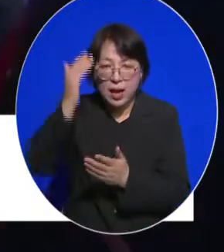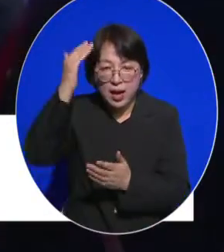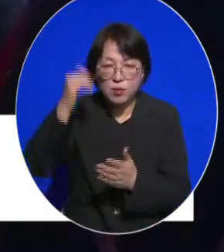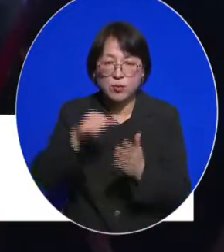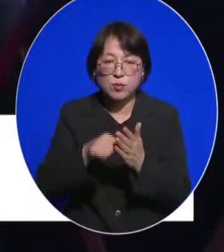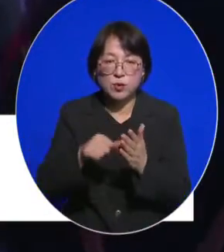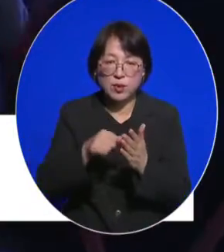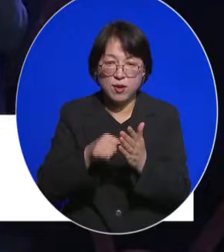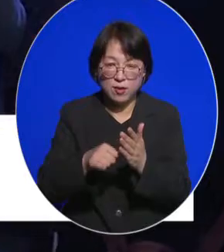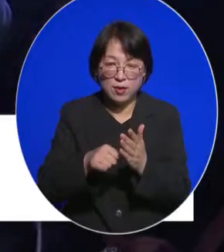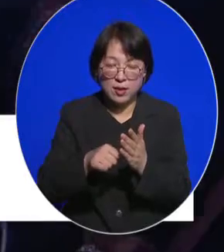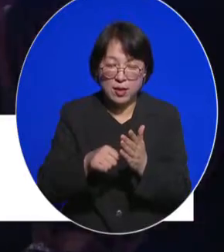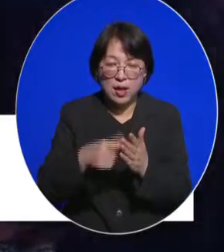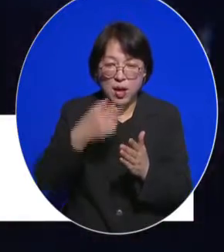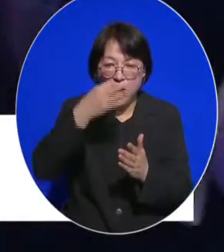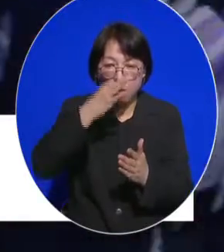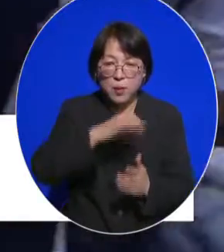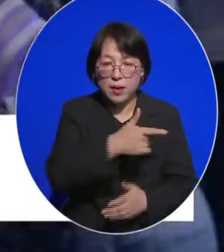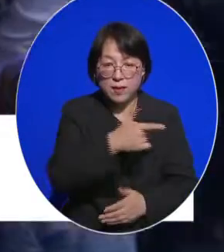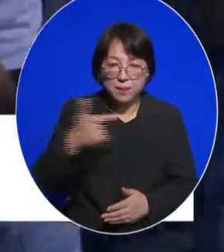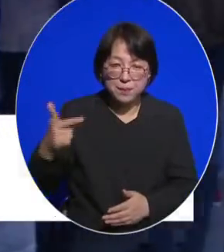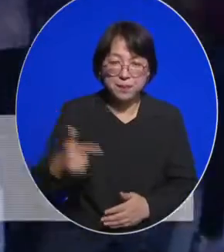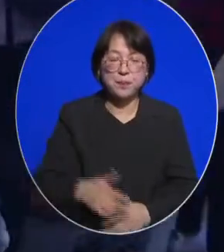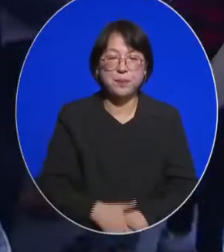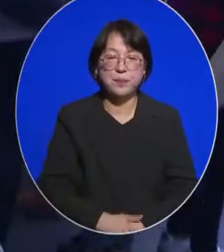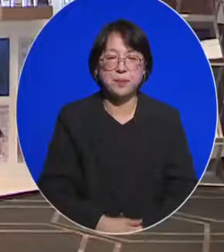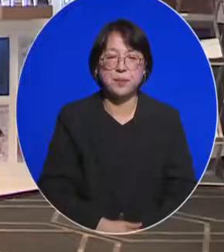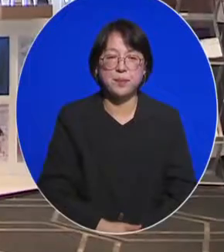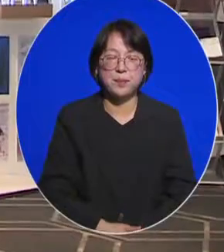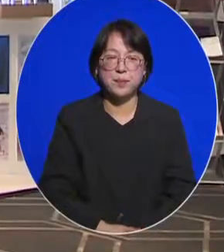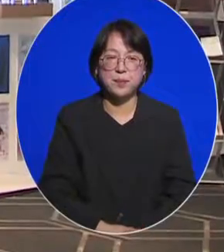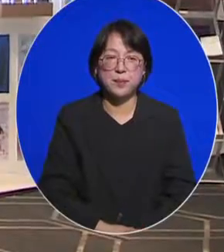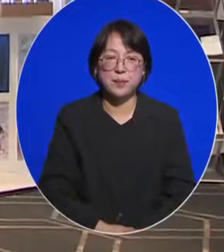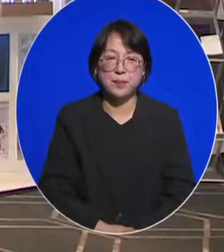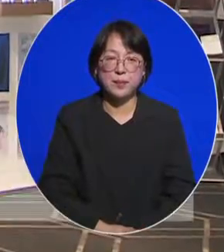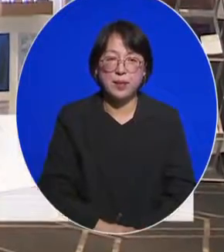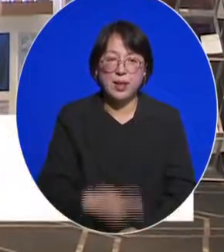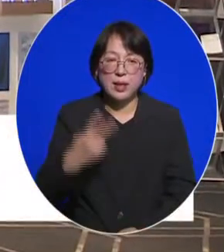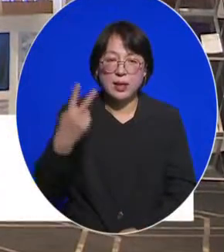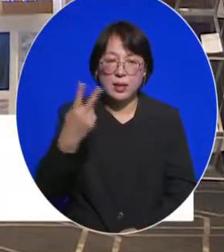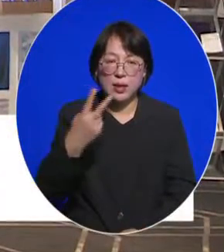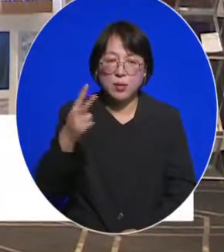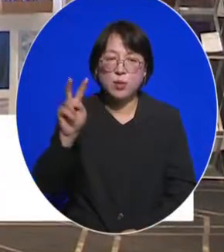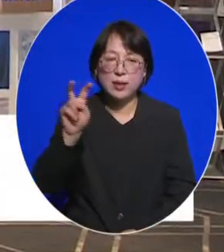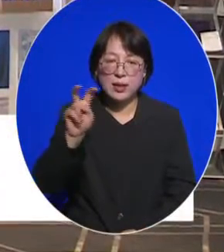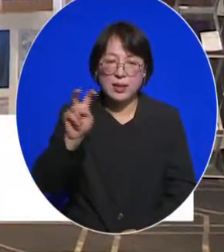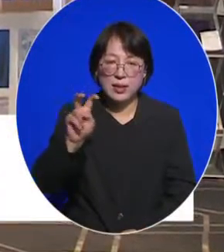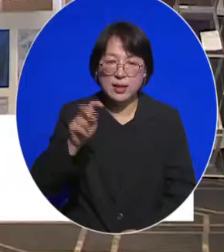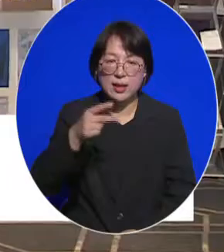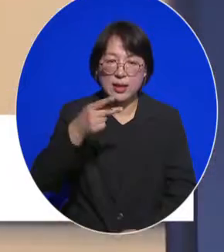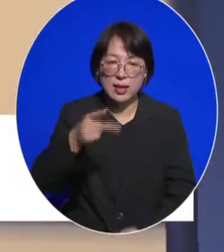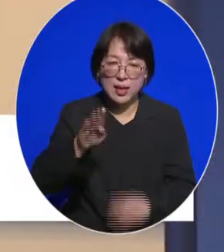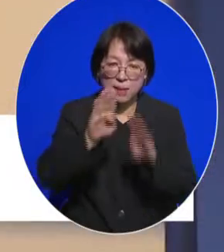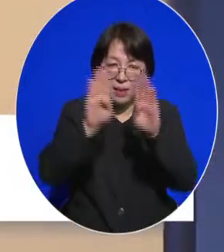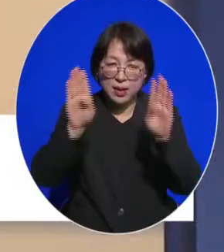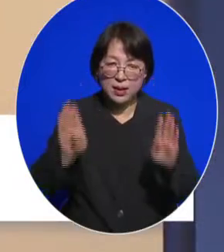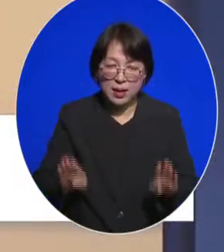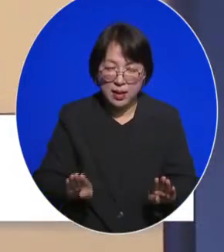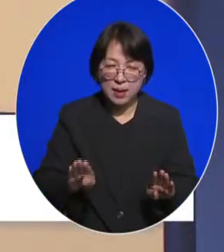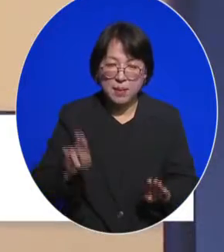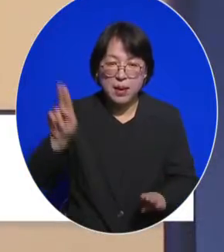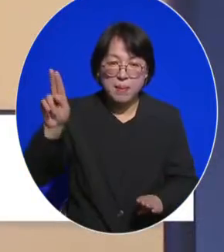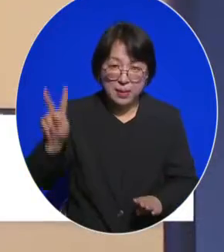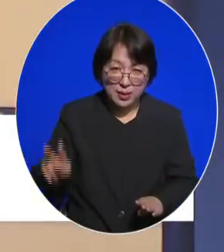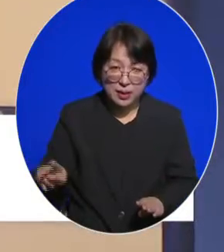플러스 알파가 생기는 그런 효과가 발생하게 됩니다. 2022 K-박람회 베트남이 베트남 하노이에서